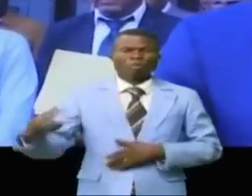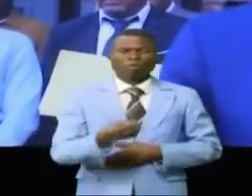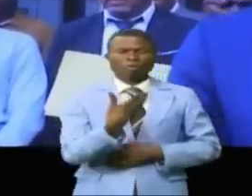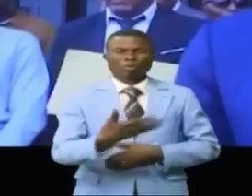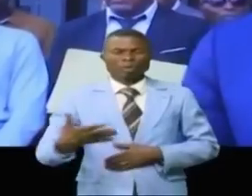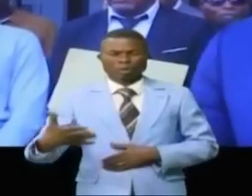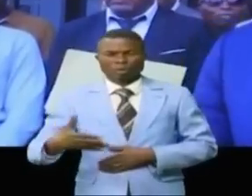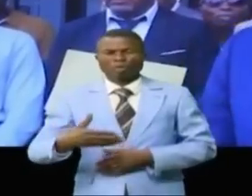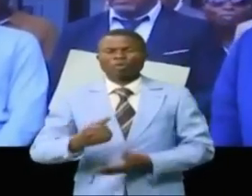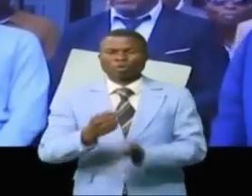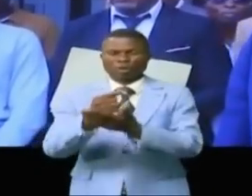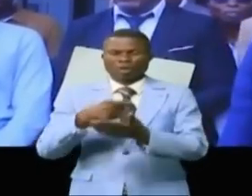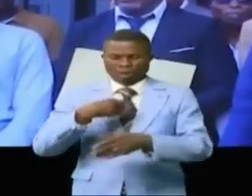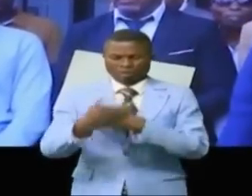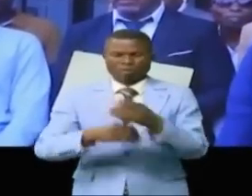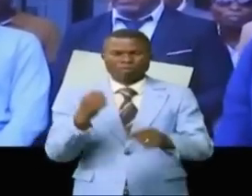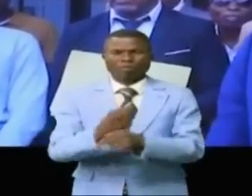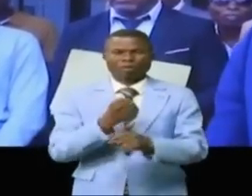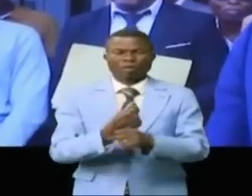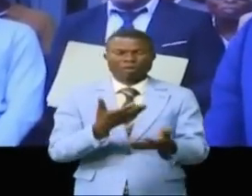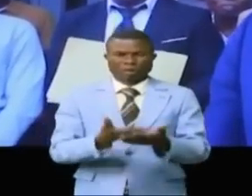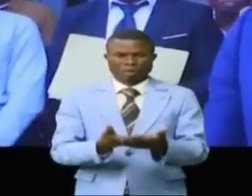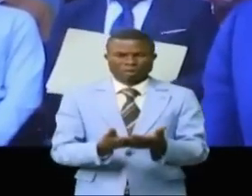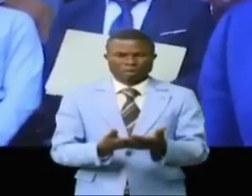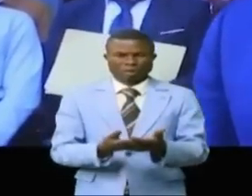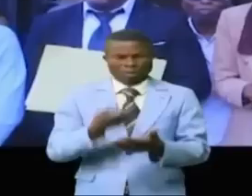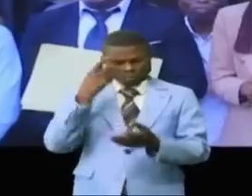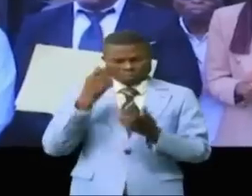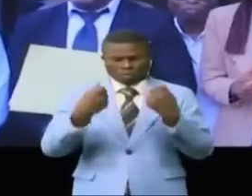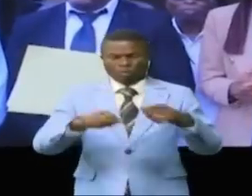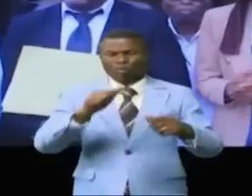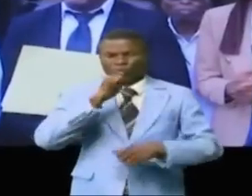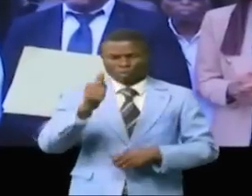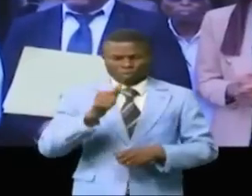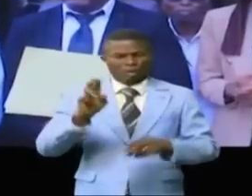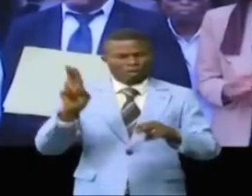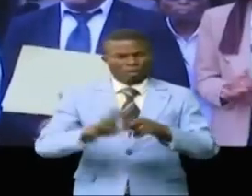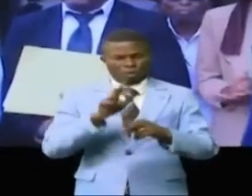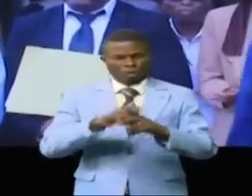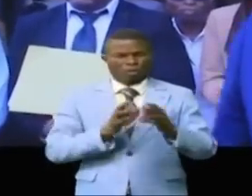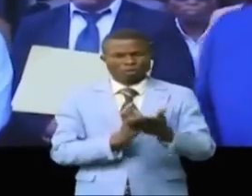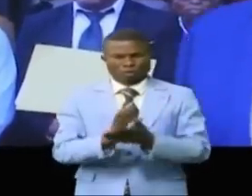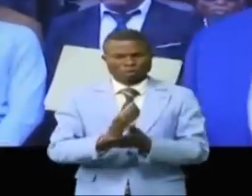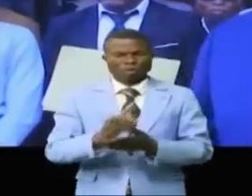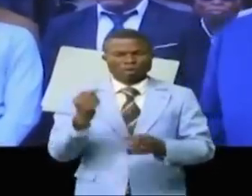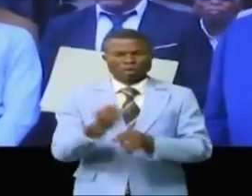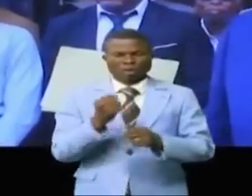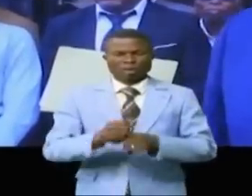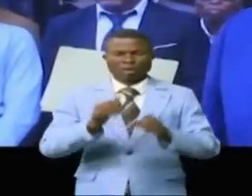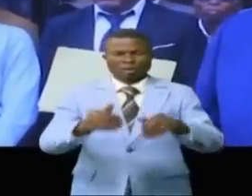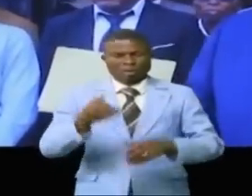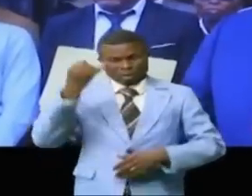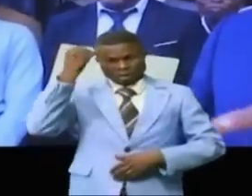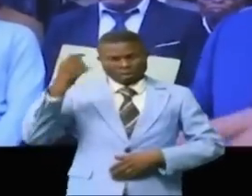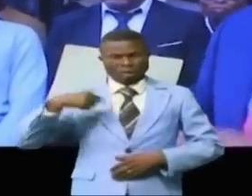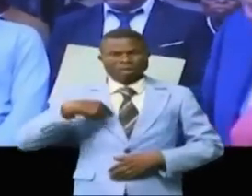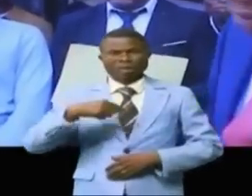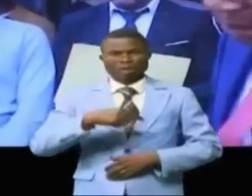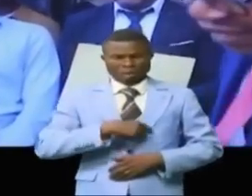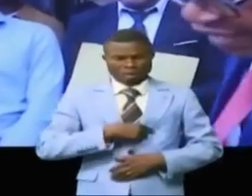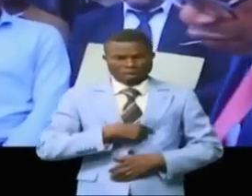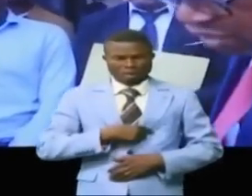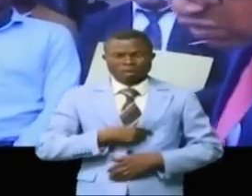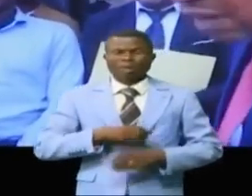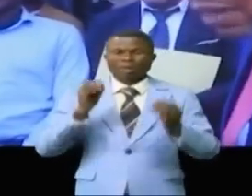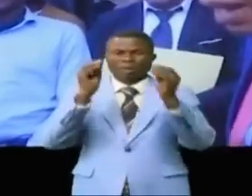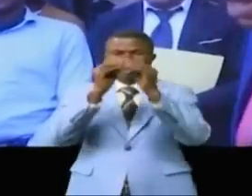Je dois vous encourager, pas pour vendre, mais pour les utiliser. Notre initiative est